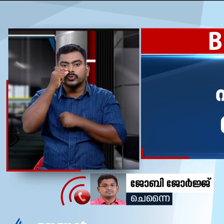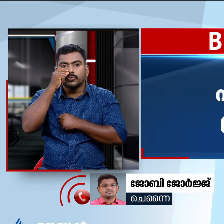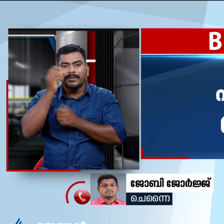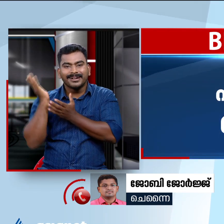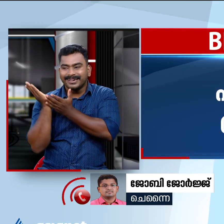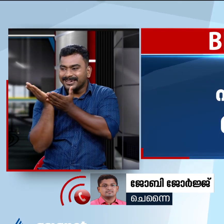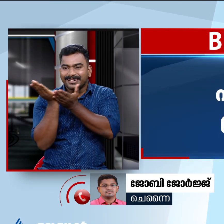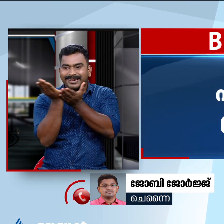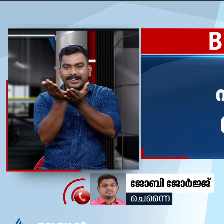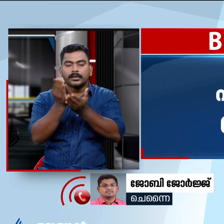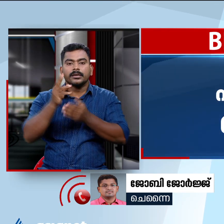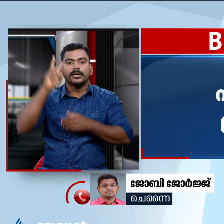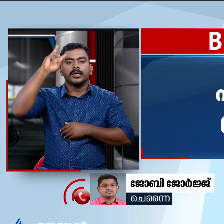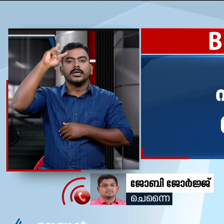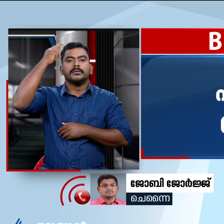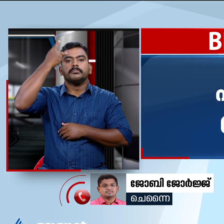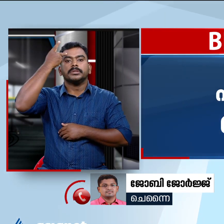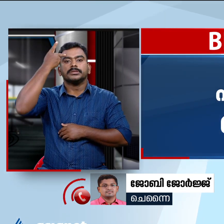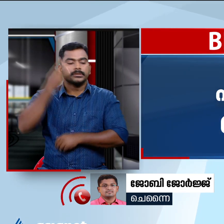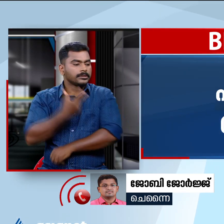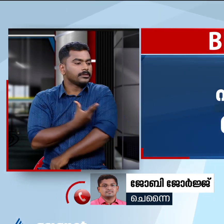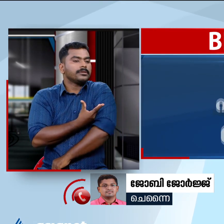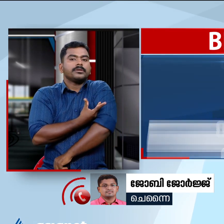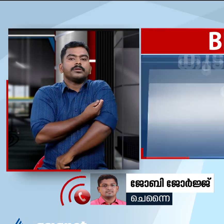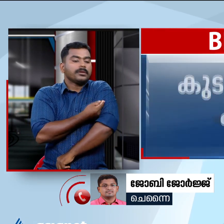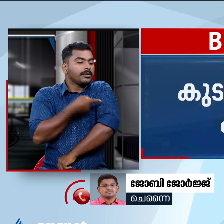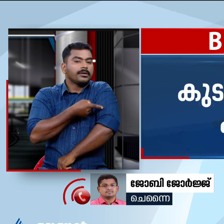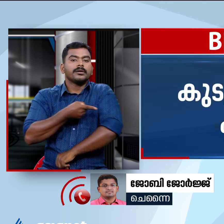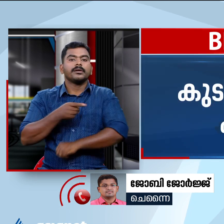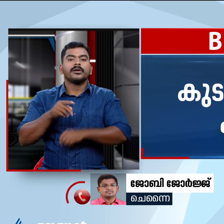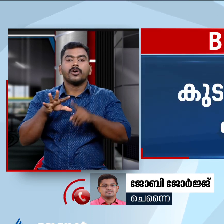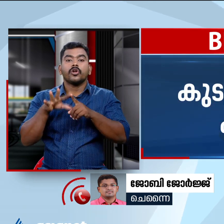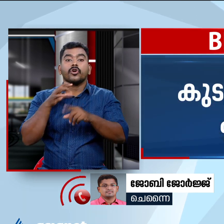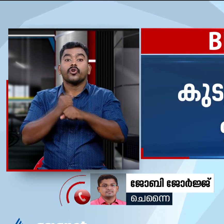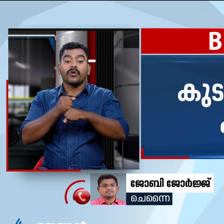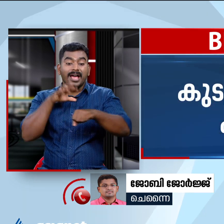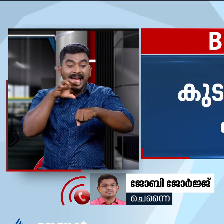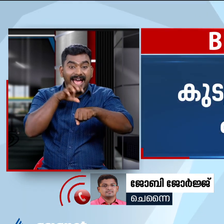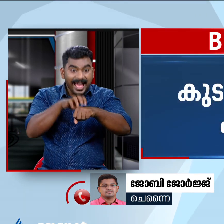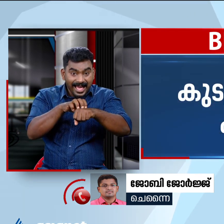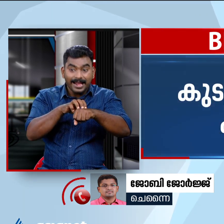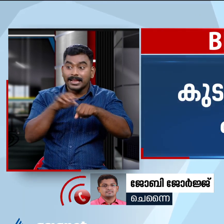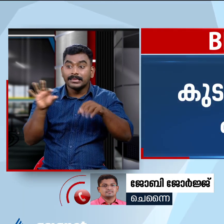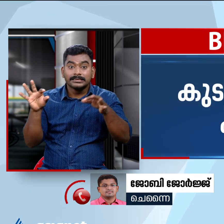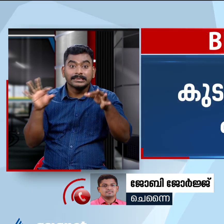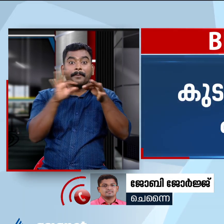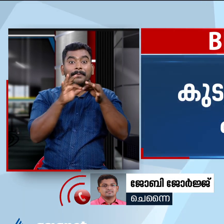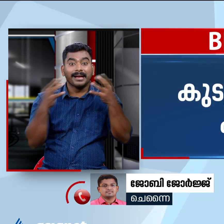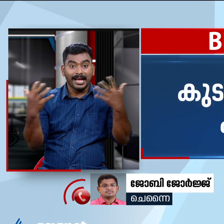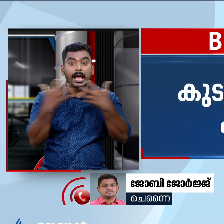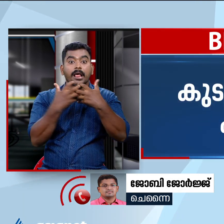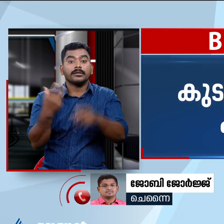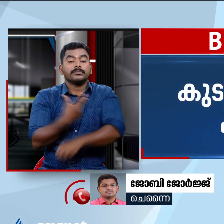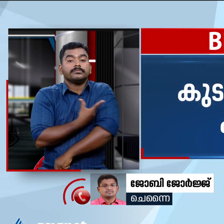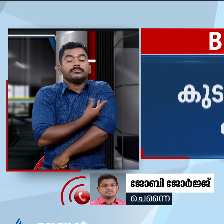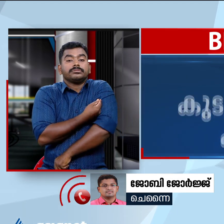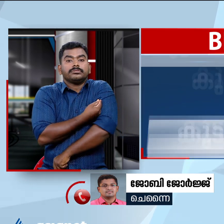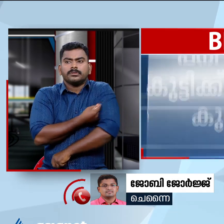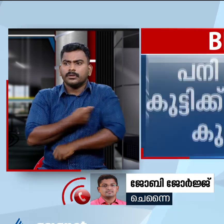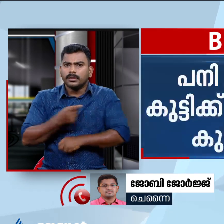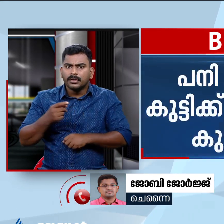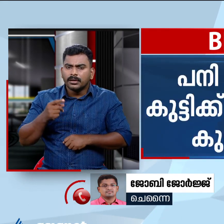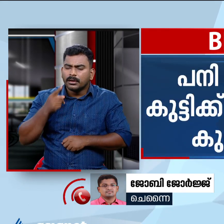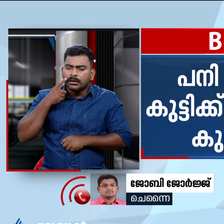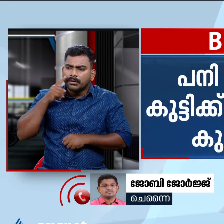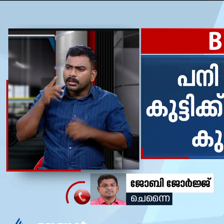നില തൃപ്തികരമാണെന്ന് കണ്ട് ഇന്ന് ഡിസ്ചാർജ് ചെയ്തു. അതിനുശേഷമാണ് ഇപ്പോൾ പോലീസിൽ പരാതി നൽകിയിരിക്കുന്നത്. ആശുപത്രി സൂപ്രണ്ടിനും